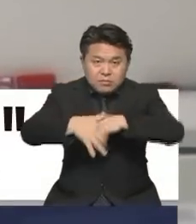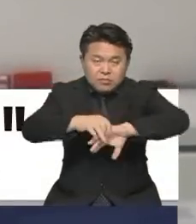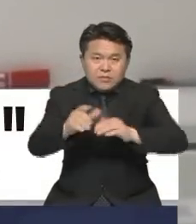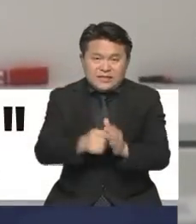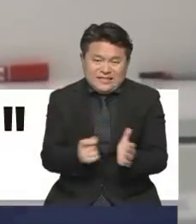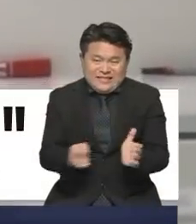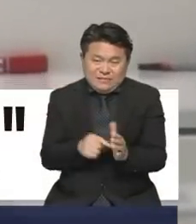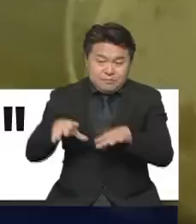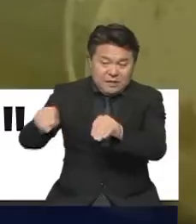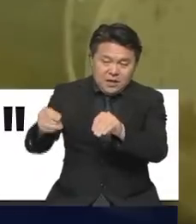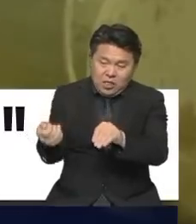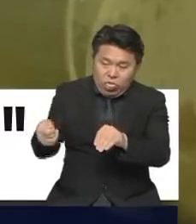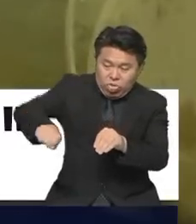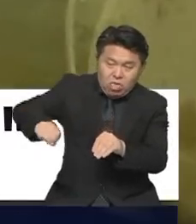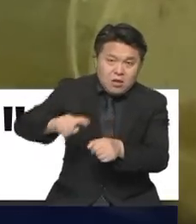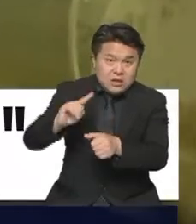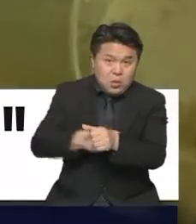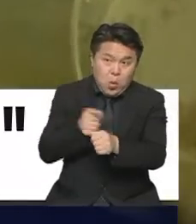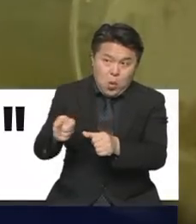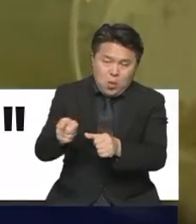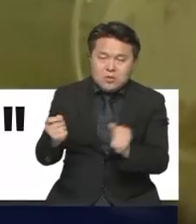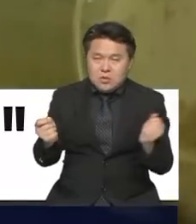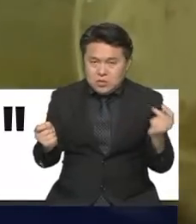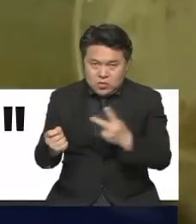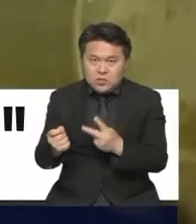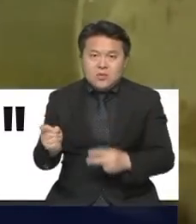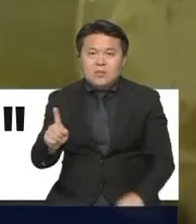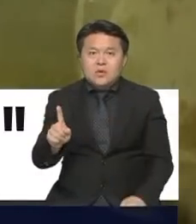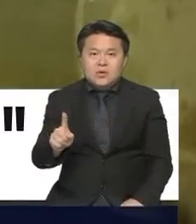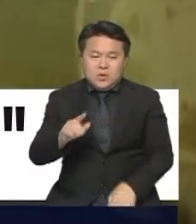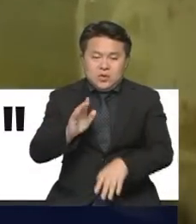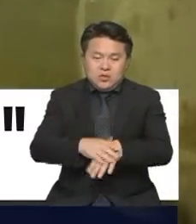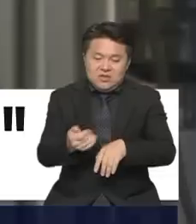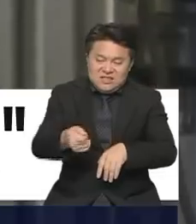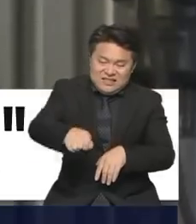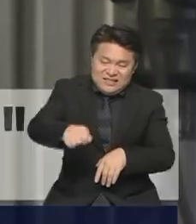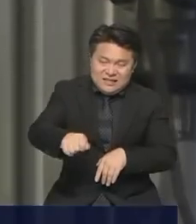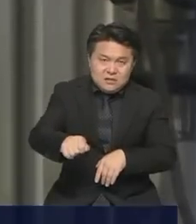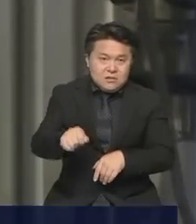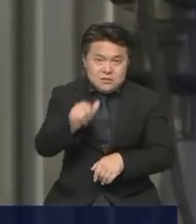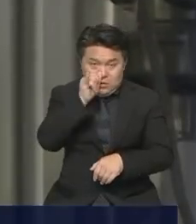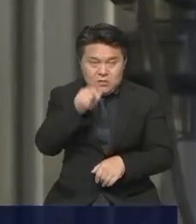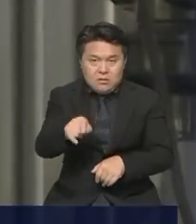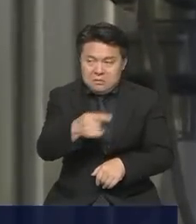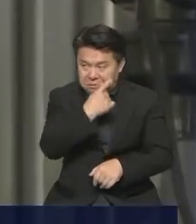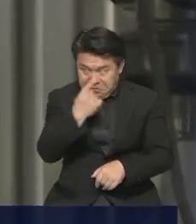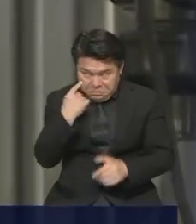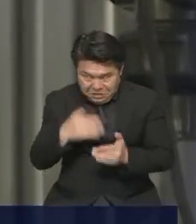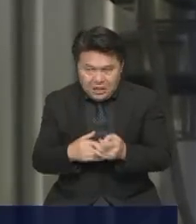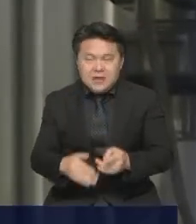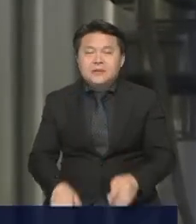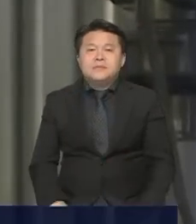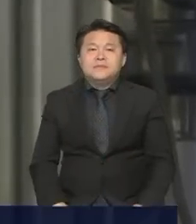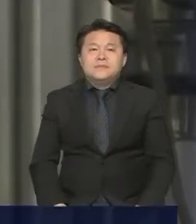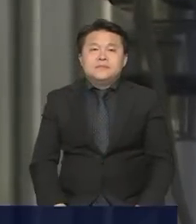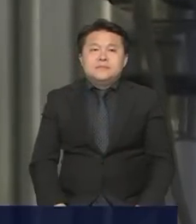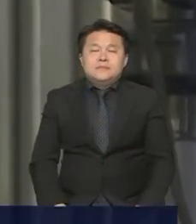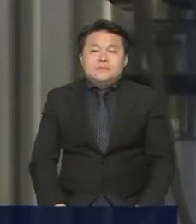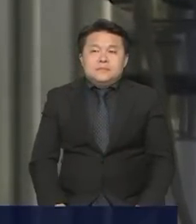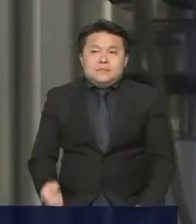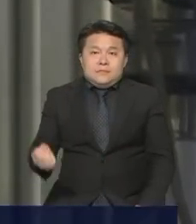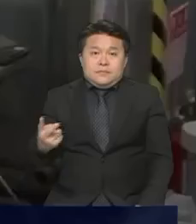긴급 차단 밸브가 닫히도록 설계된 점 추가적으로 수동 차단 밸브도 설치된 점도 확인했다고 설명했습니다